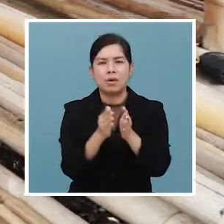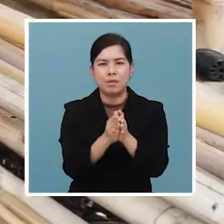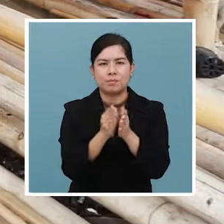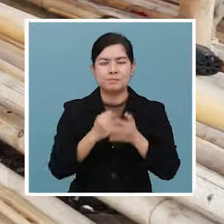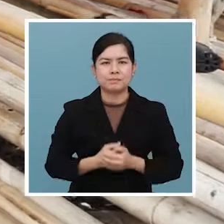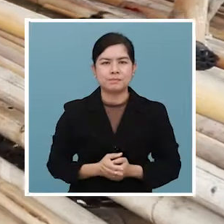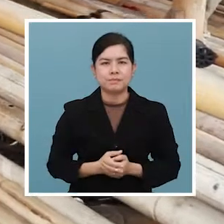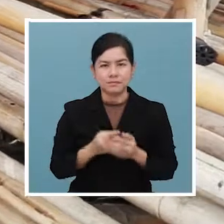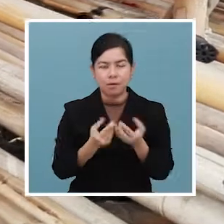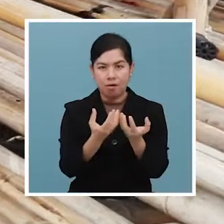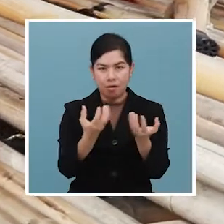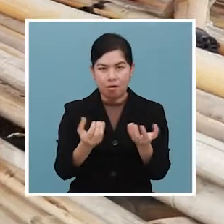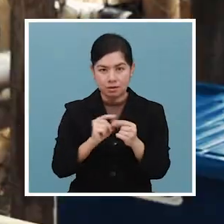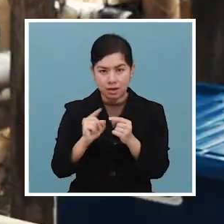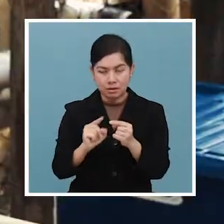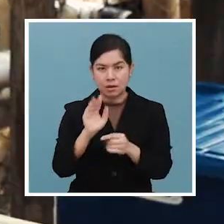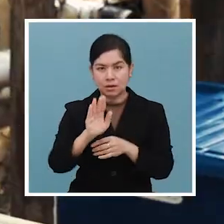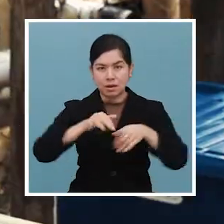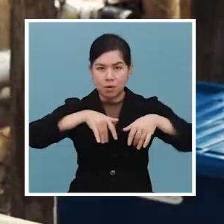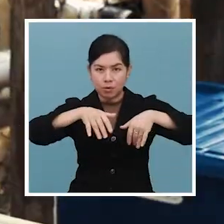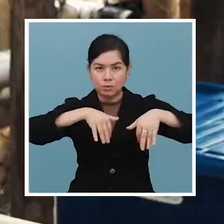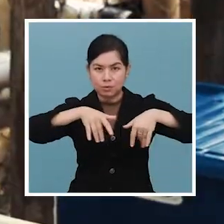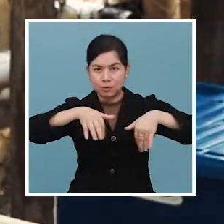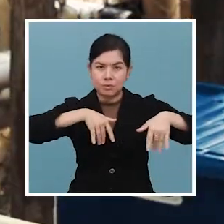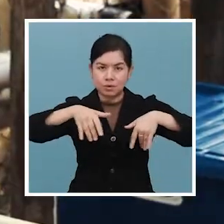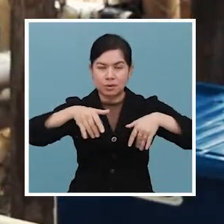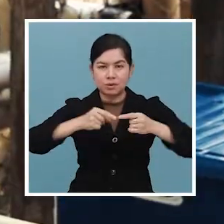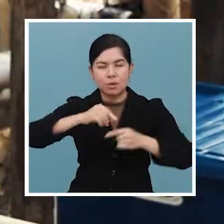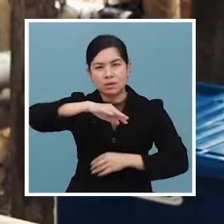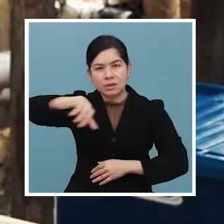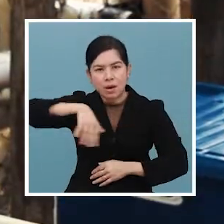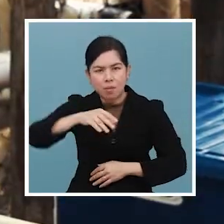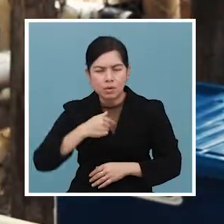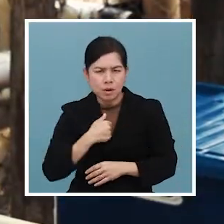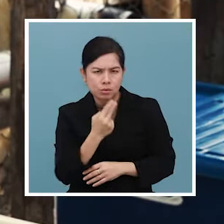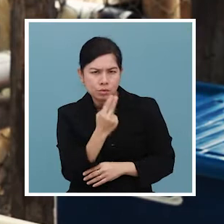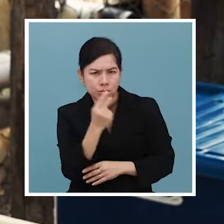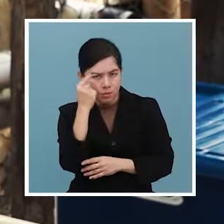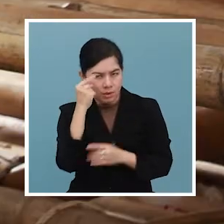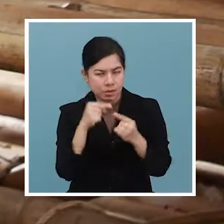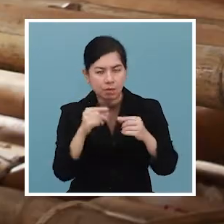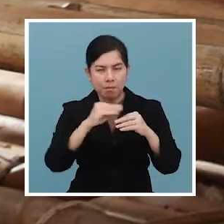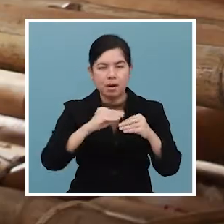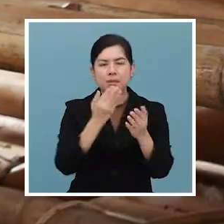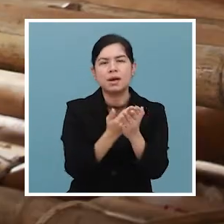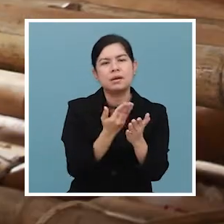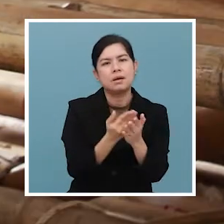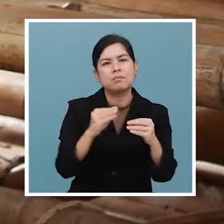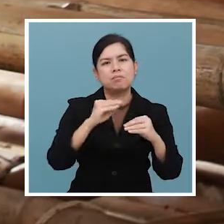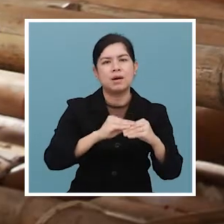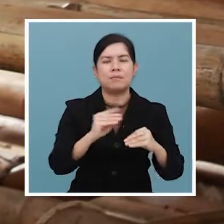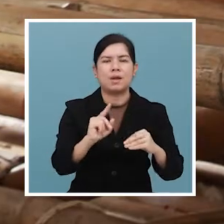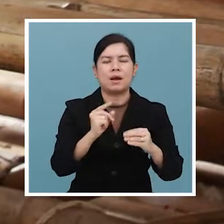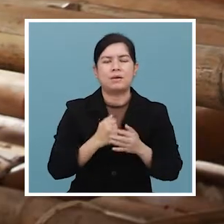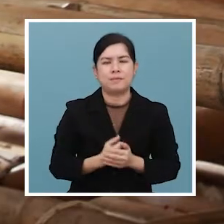ของอยู่ในชุมชนโดยต่างๆเนี่ยมาเอามาจับอะไรก็แล้วแต่เราต้องเข้าใจแล้วใส่วิธีกินวันนี้เหรอครับเพิ่มใช่ค่ะใช่ค่ะ